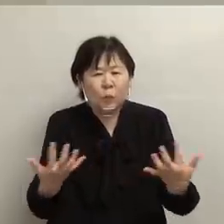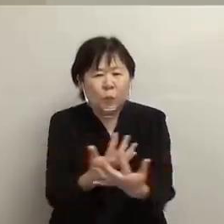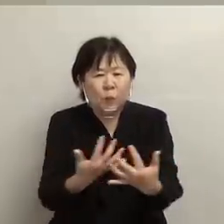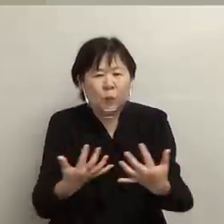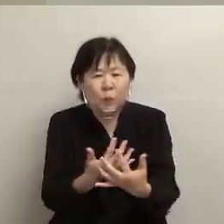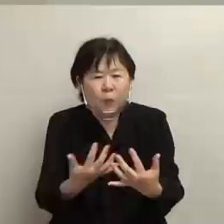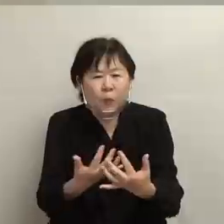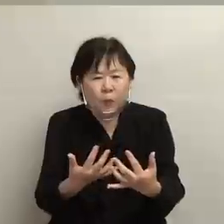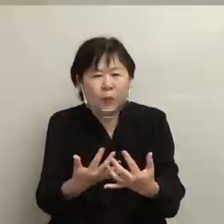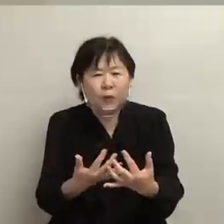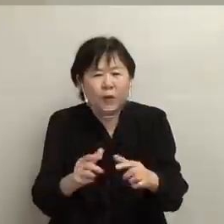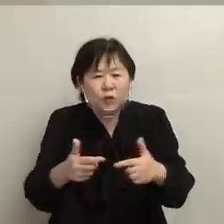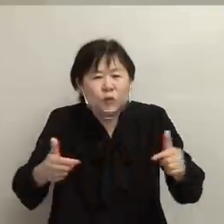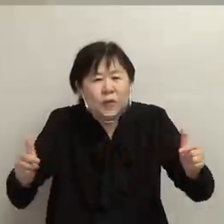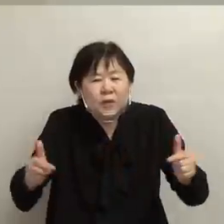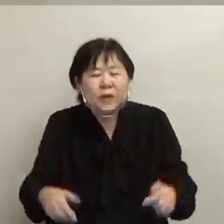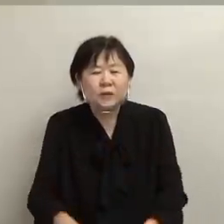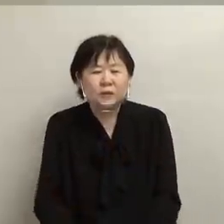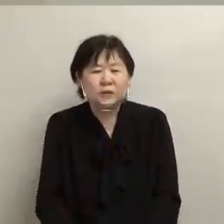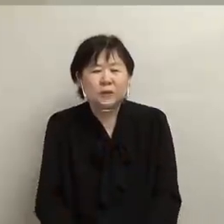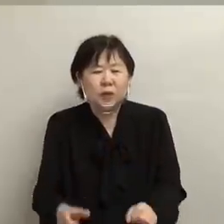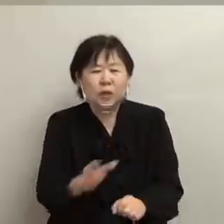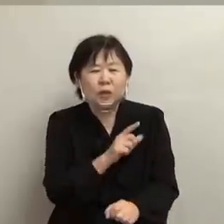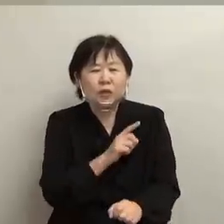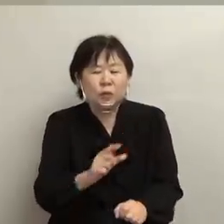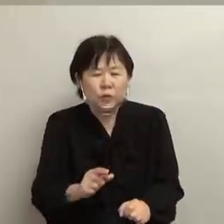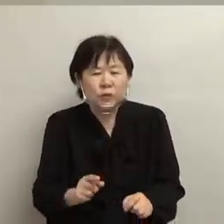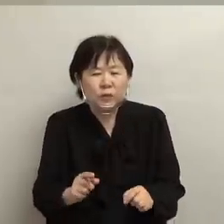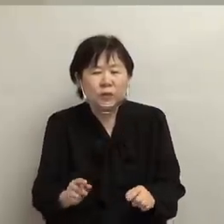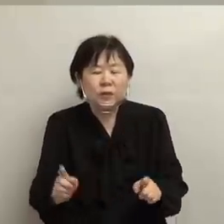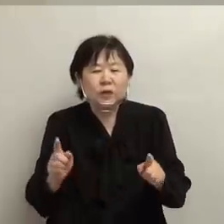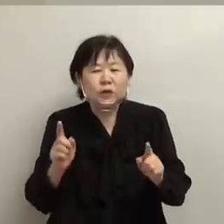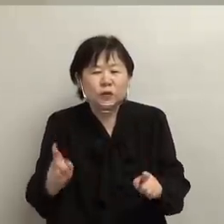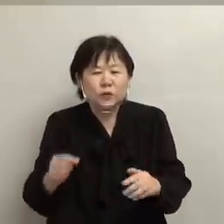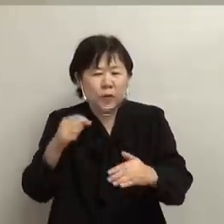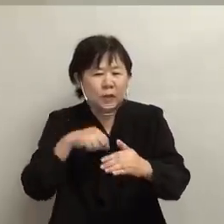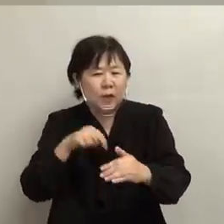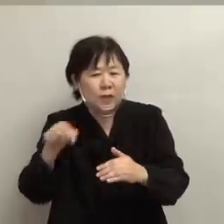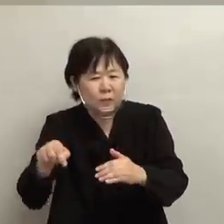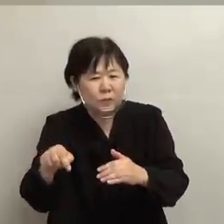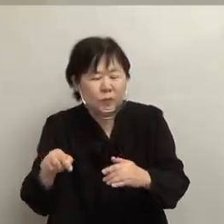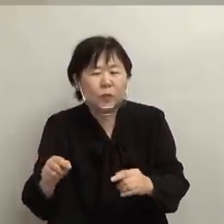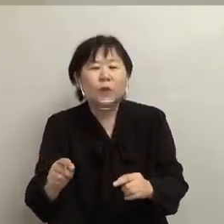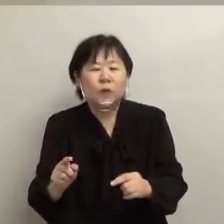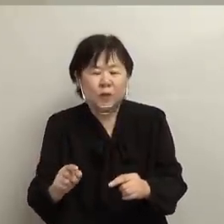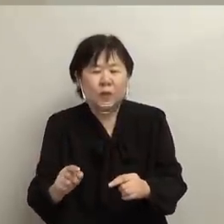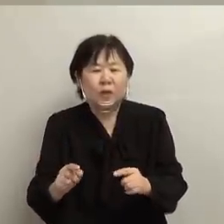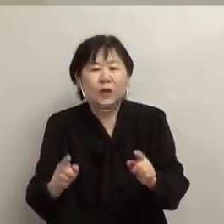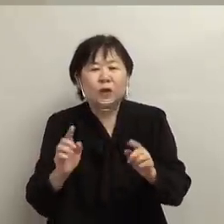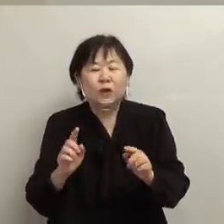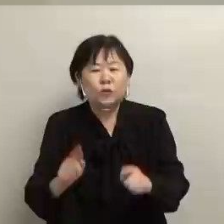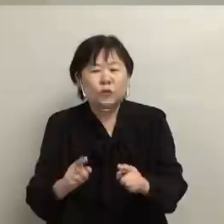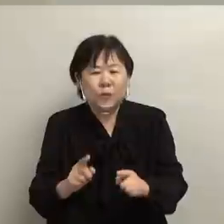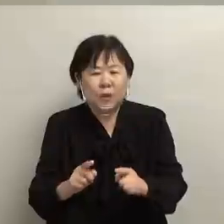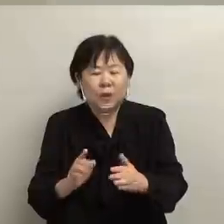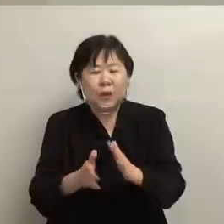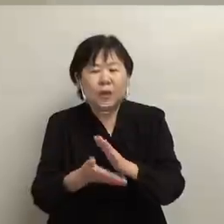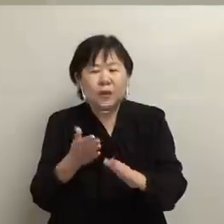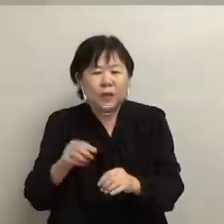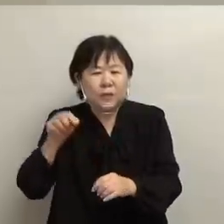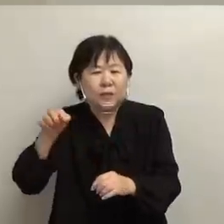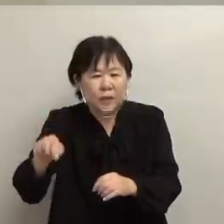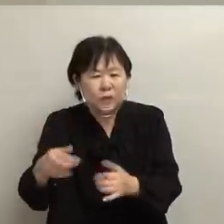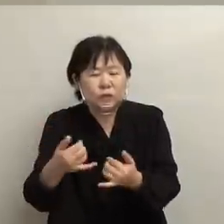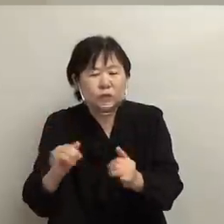分かっていただけると思います特に県内県外の内訳を見ると県内居住者の方々の人流が増えているとこういう